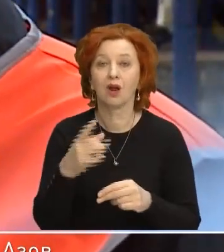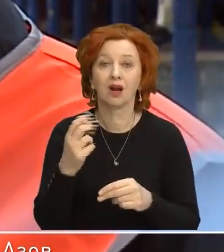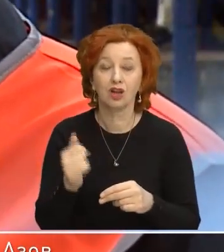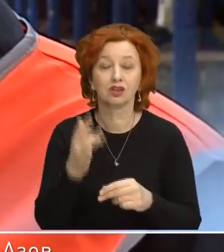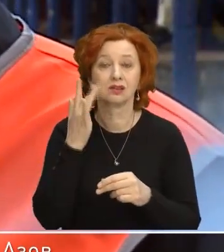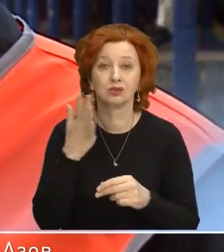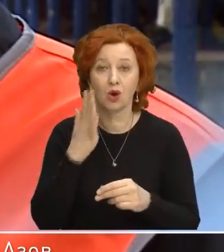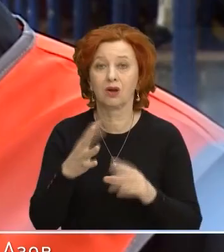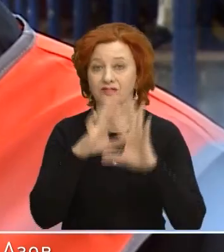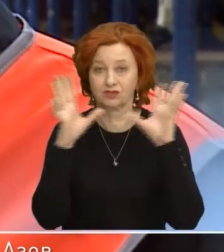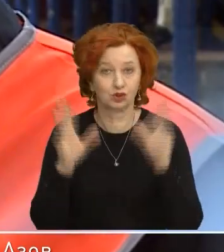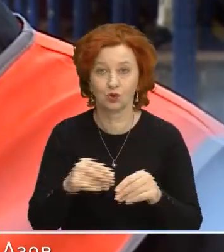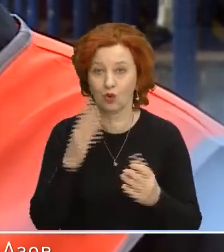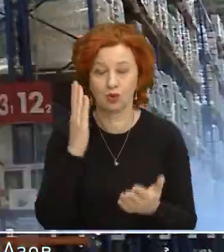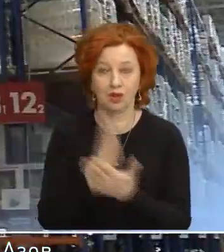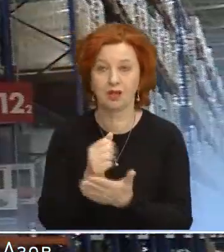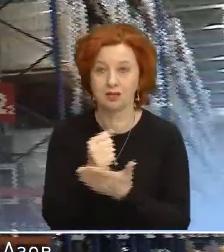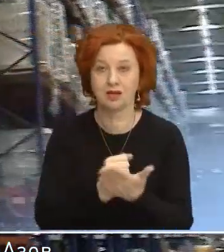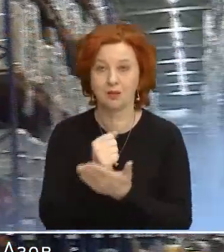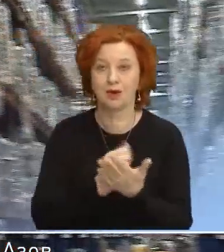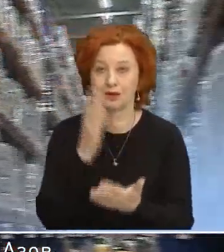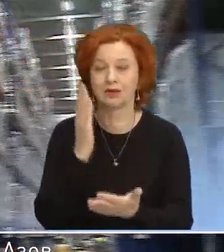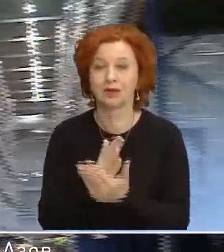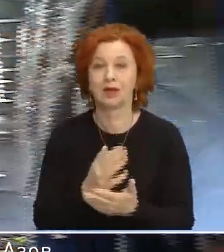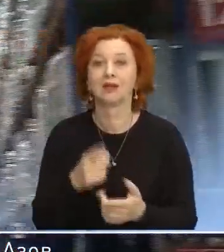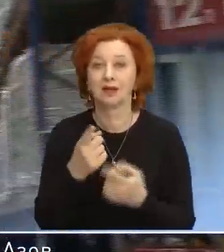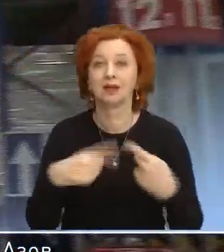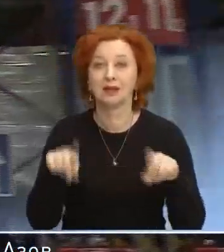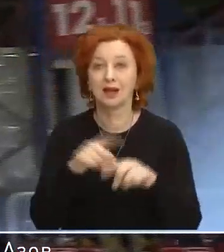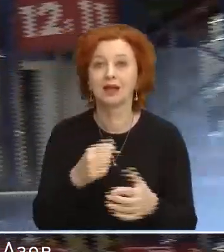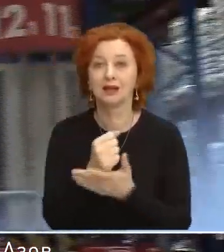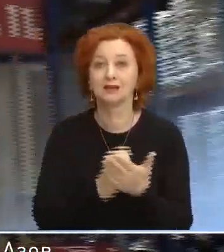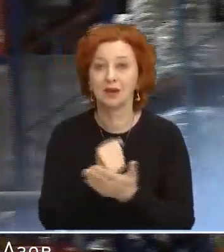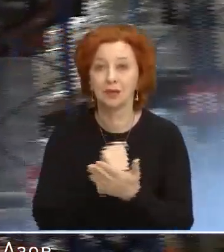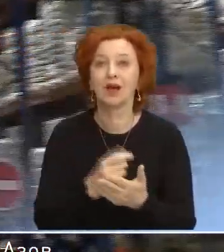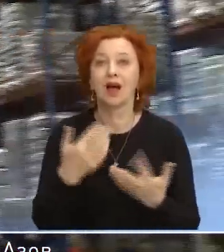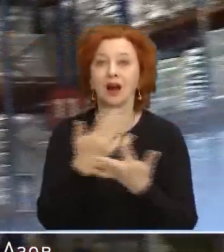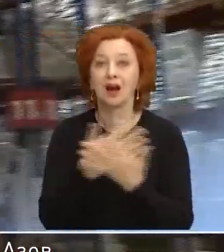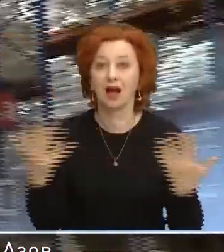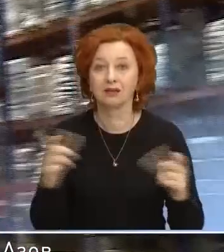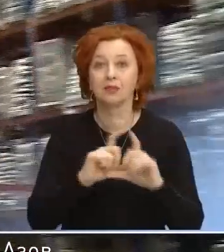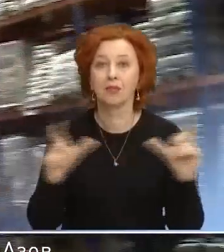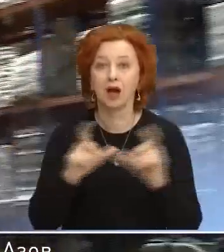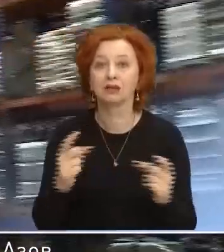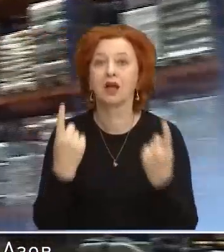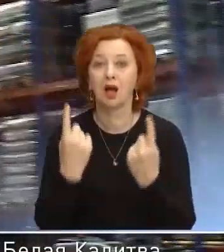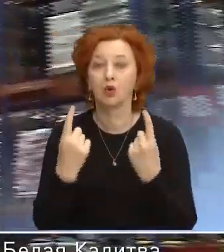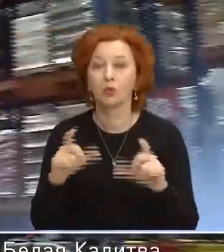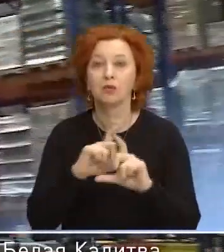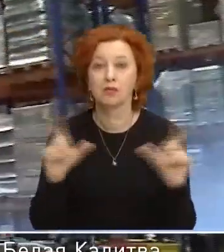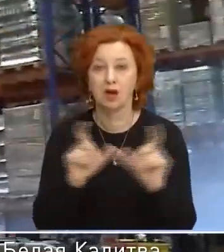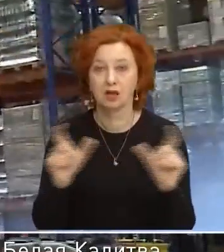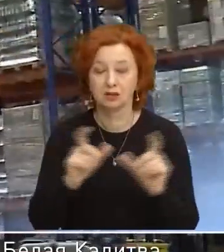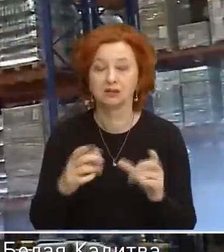на 20-30 дней на распределяется у нас. Примерно такие же запасы и в распределительном центре российской сети